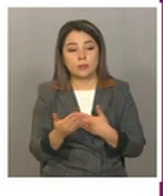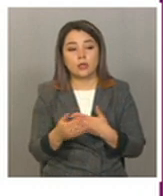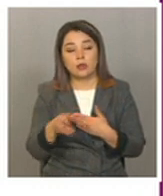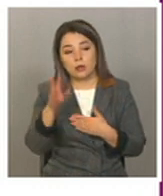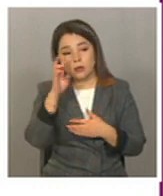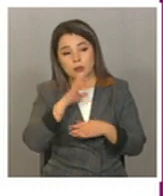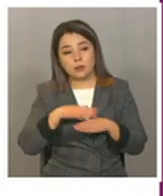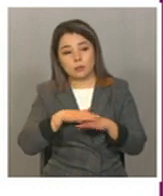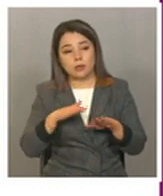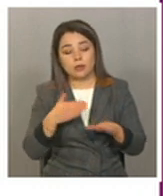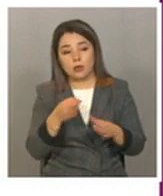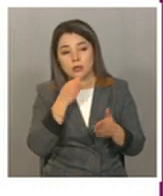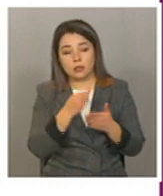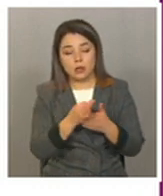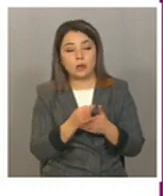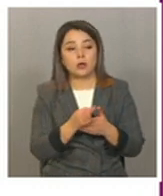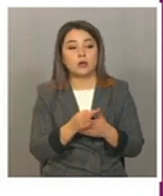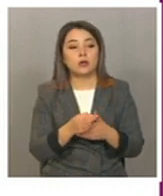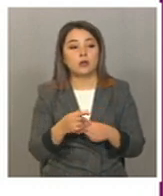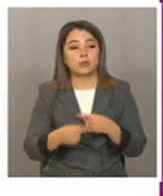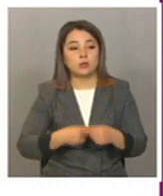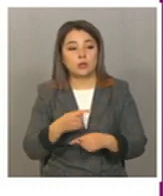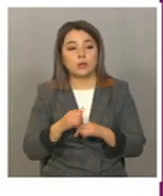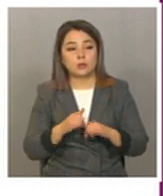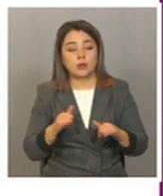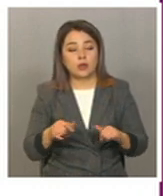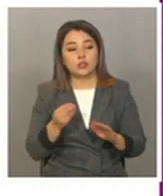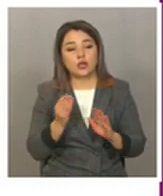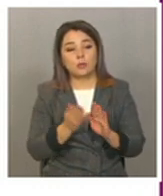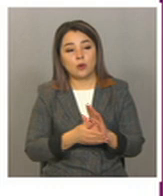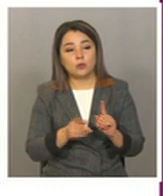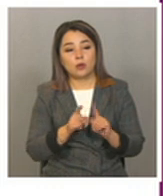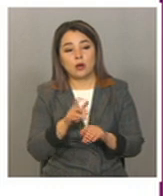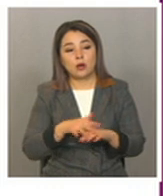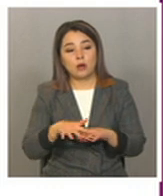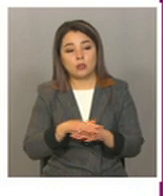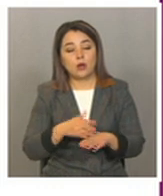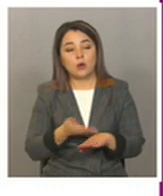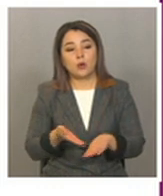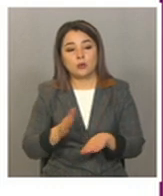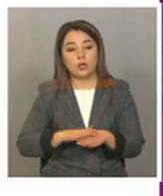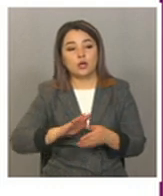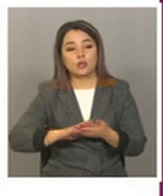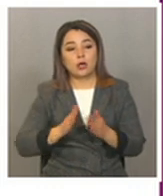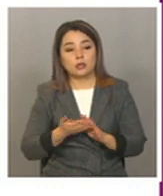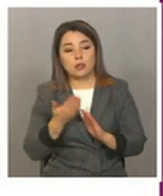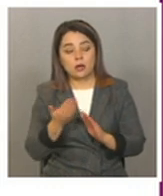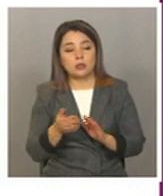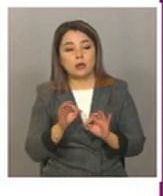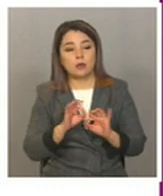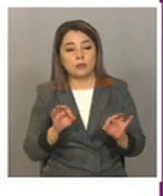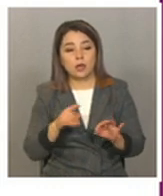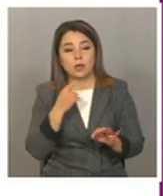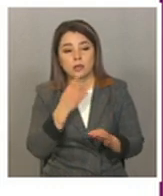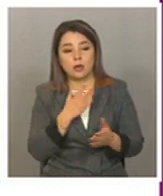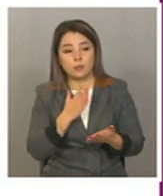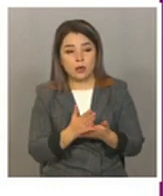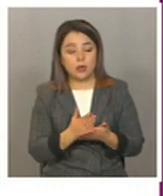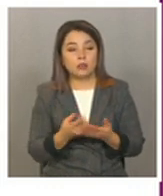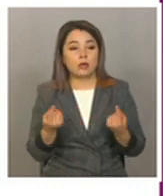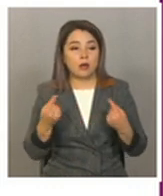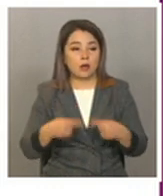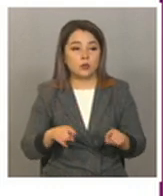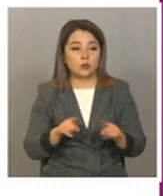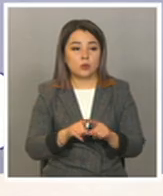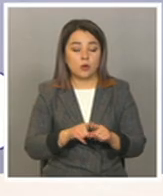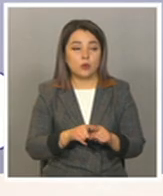император жолдауларында елді жайлаған жемқорлық пен халықтың ауыр жағдайларын баяндады. Дағдарыстан